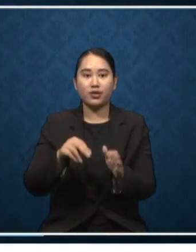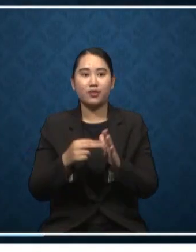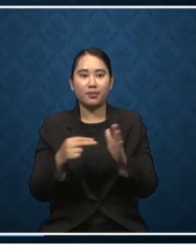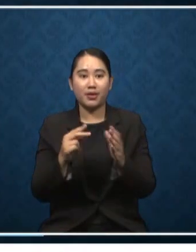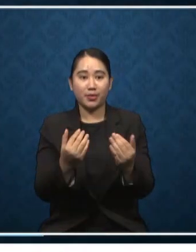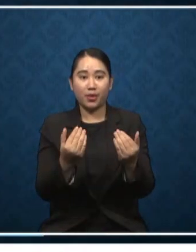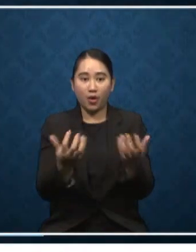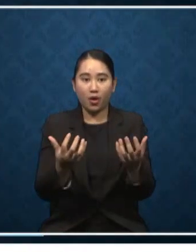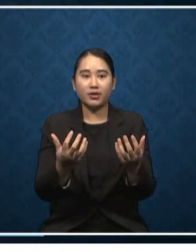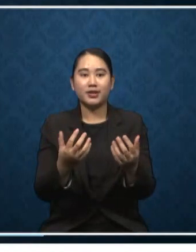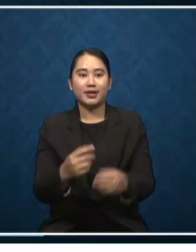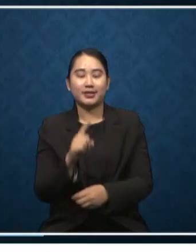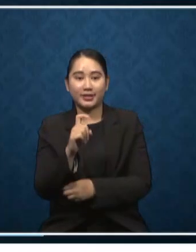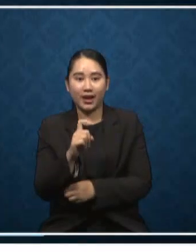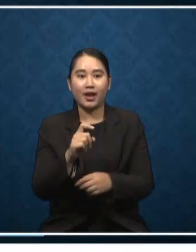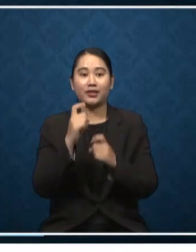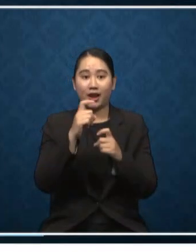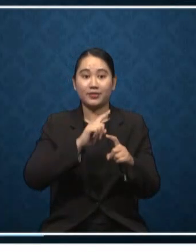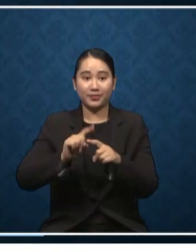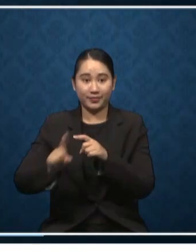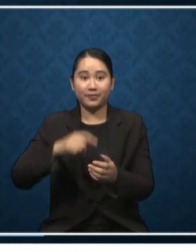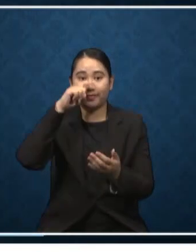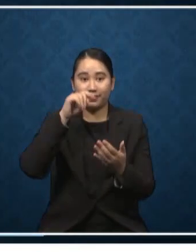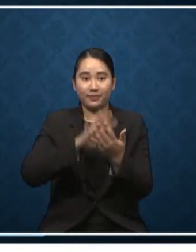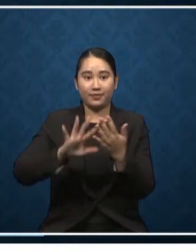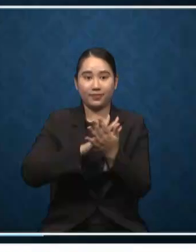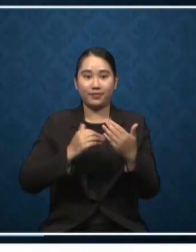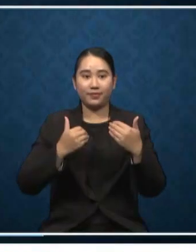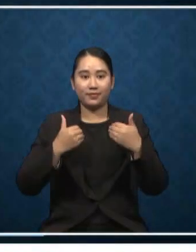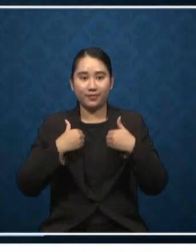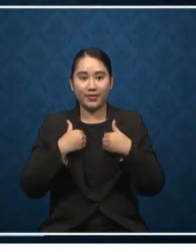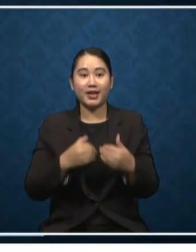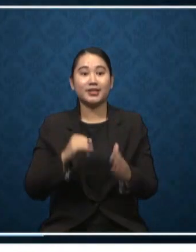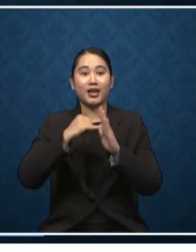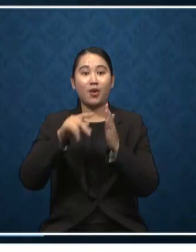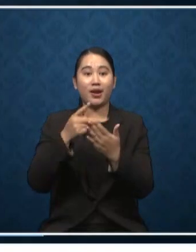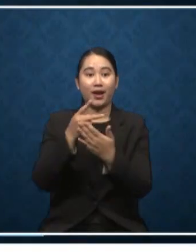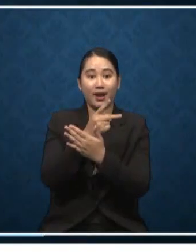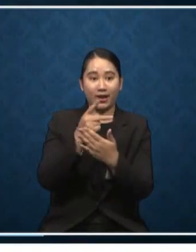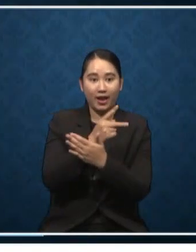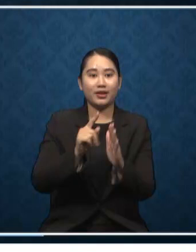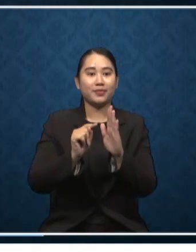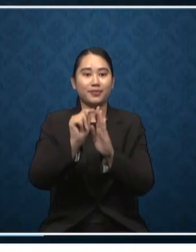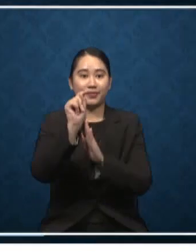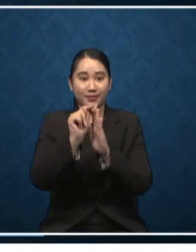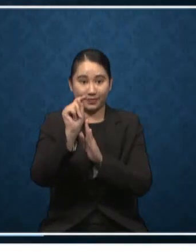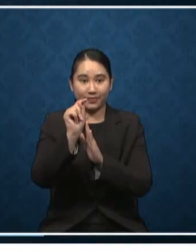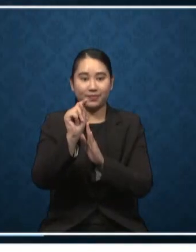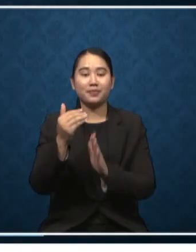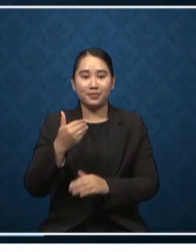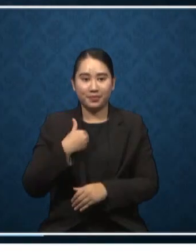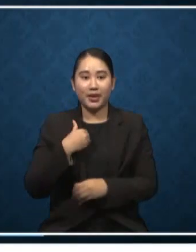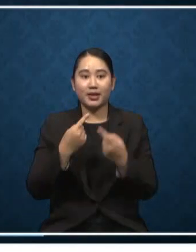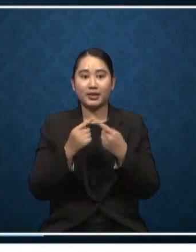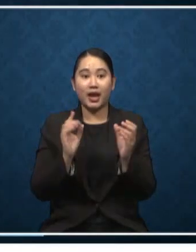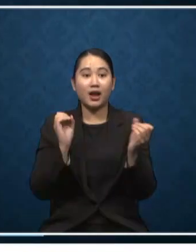กับจากแตเมียมประเทศไทยเราเกิดขแล้วทหวยคลตี้ จัหดการจงนาบุรีหรอที่จหวดตาก แต่ว่ายัง